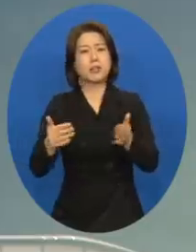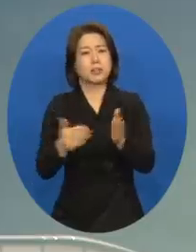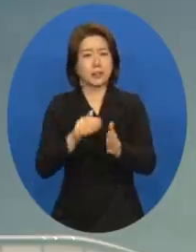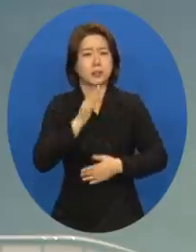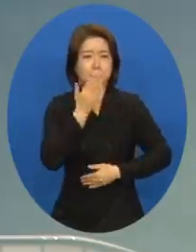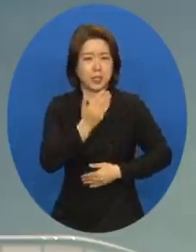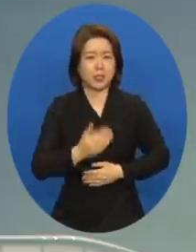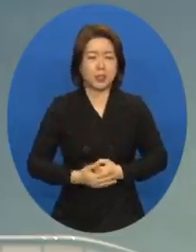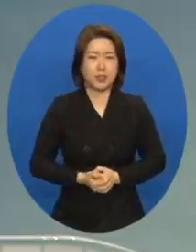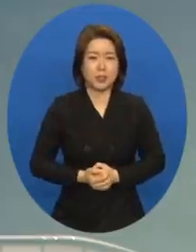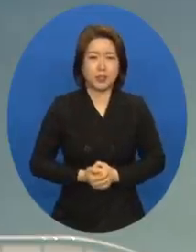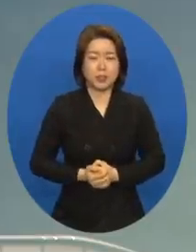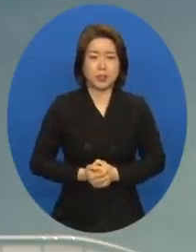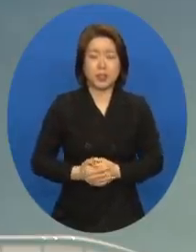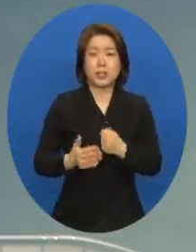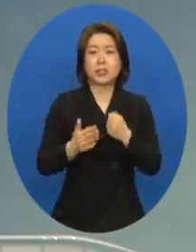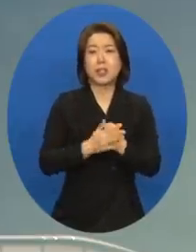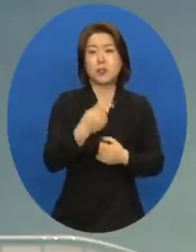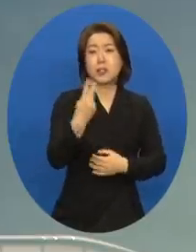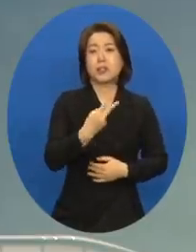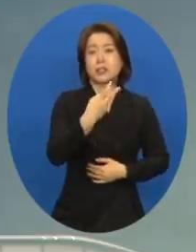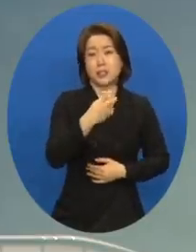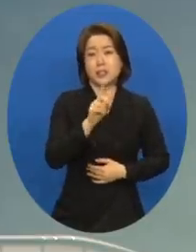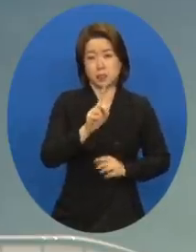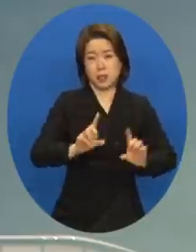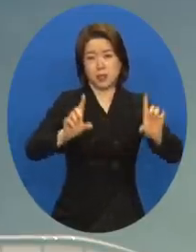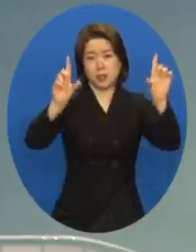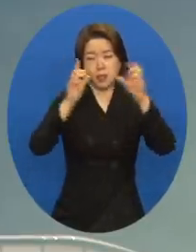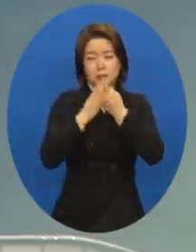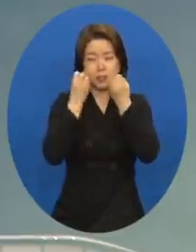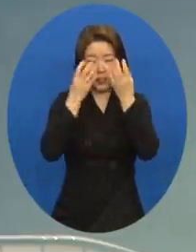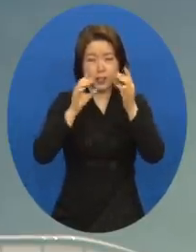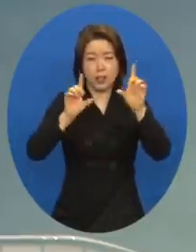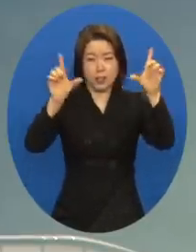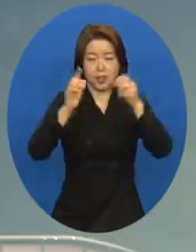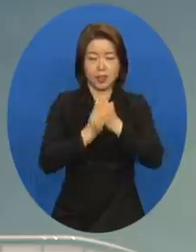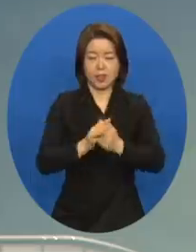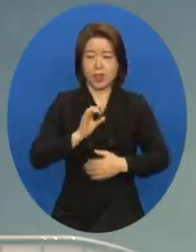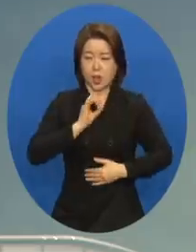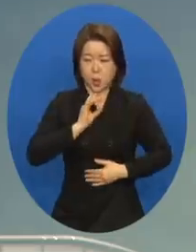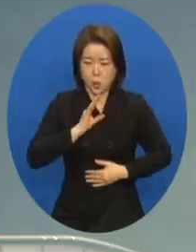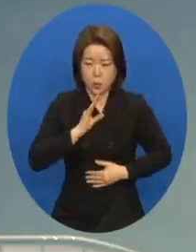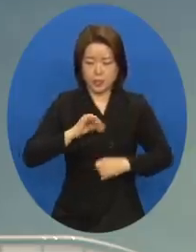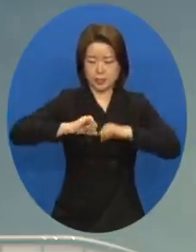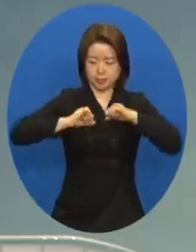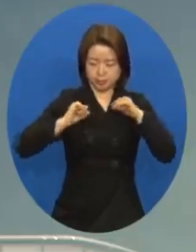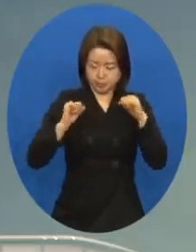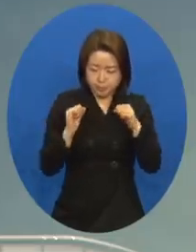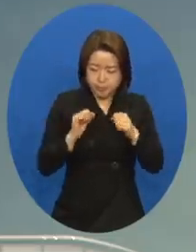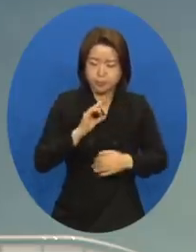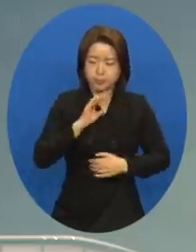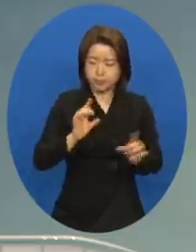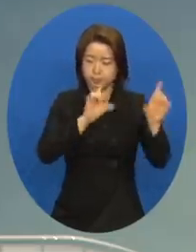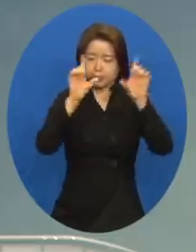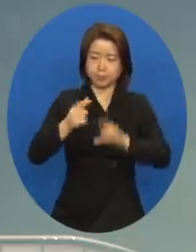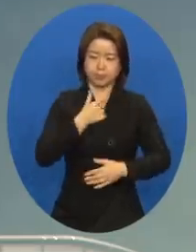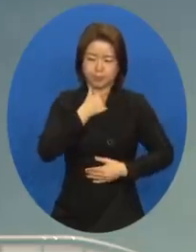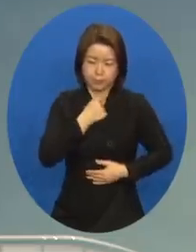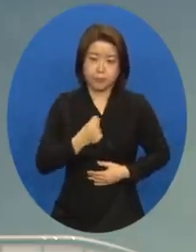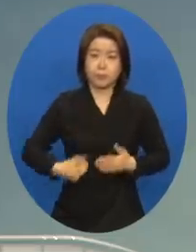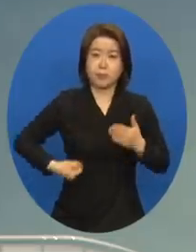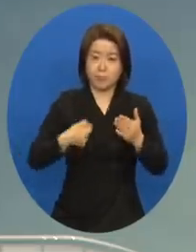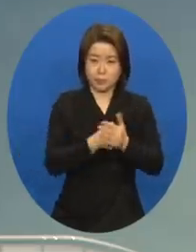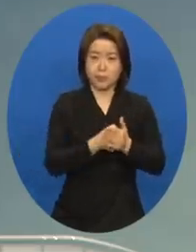그러므로 2021년 새해 오직 순종만 하며 살리라